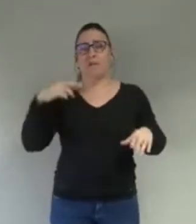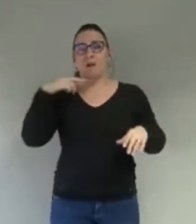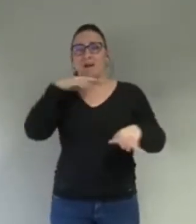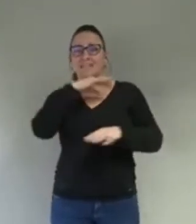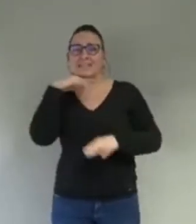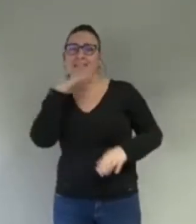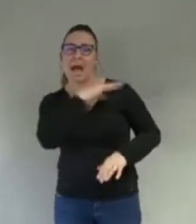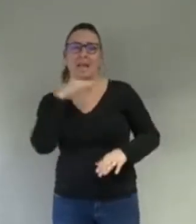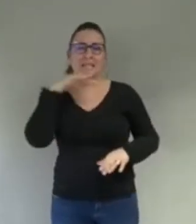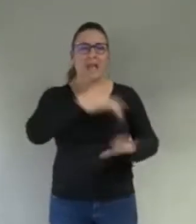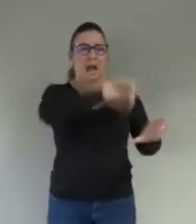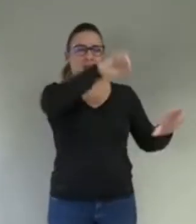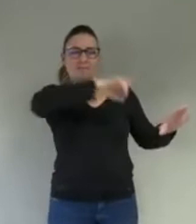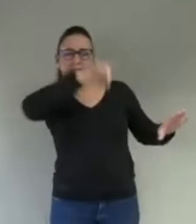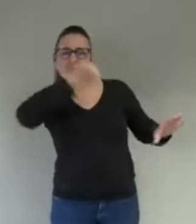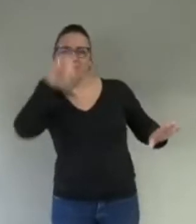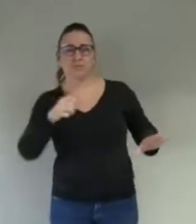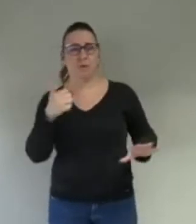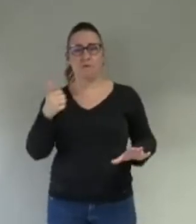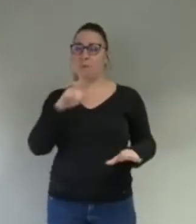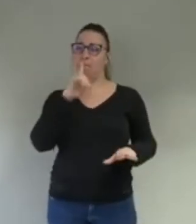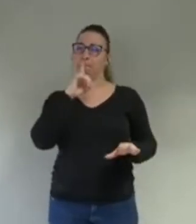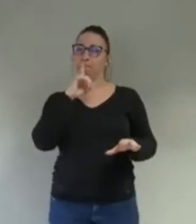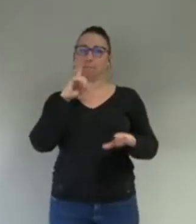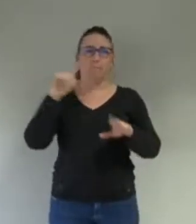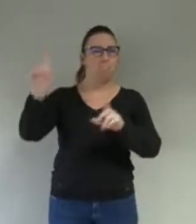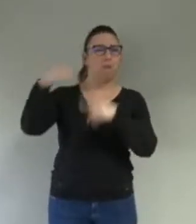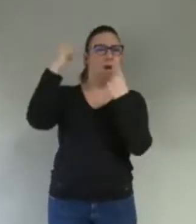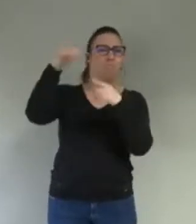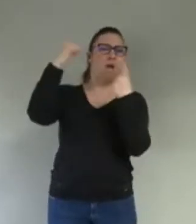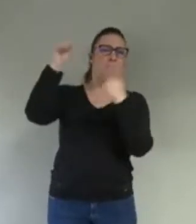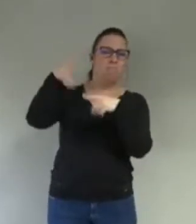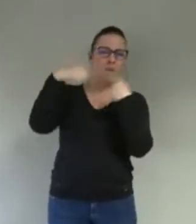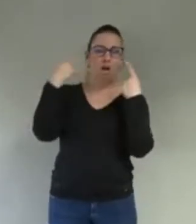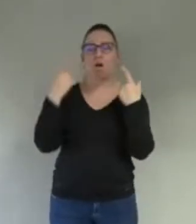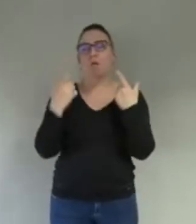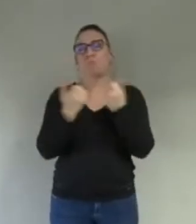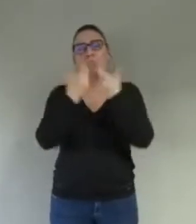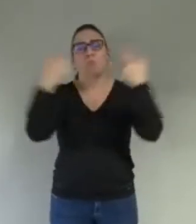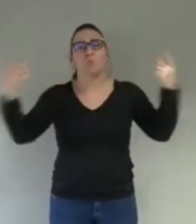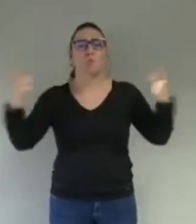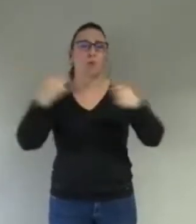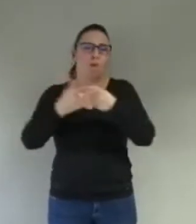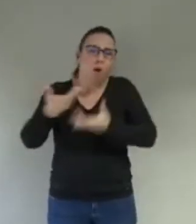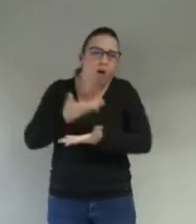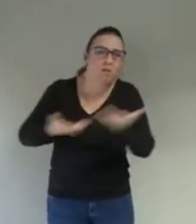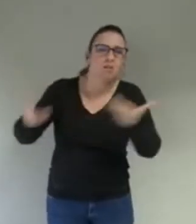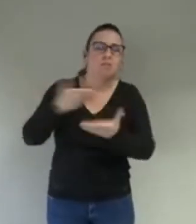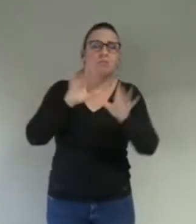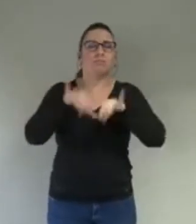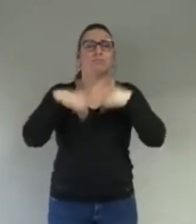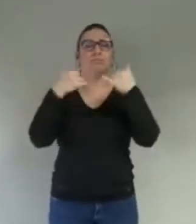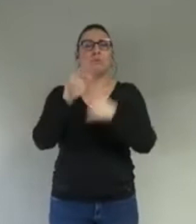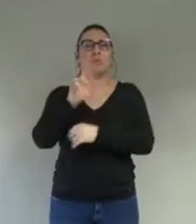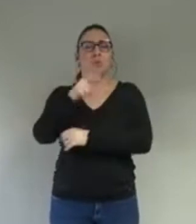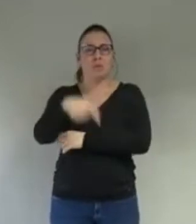plaignent des tags et des dépôts de déchets sauvages. Le sujet a été longuement évoqué lors de la réunion de l'union de